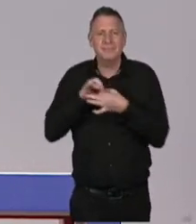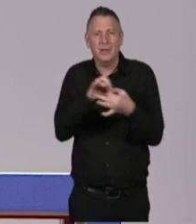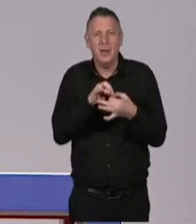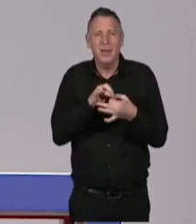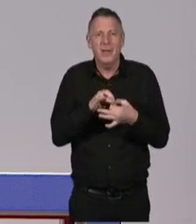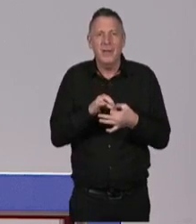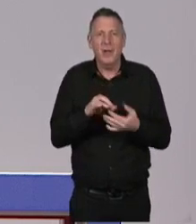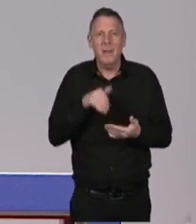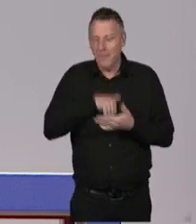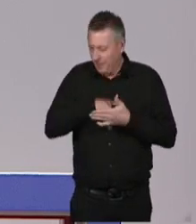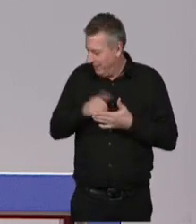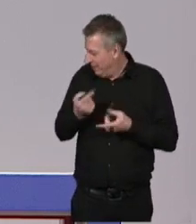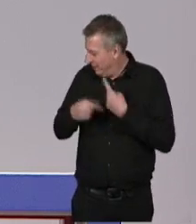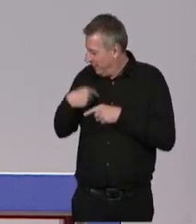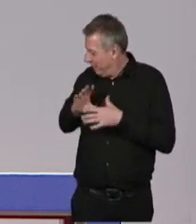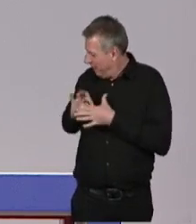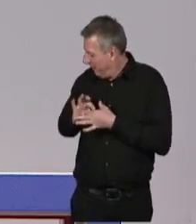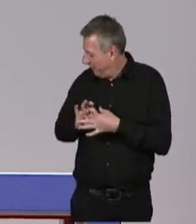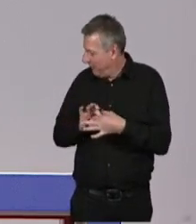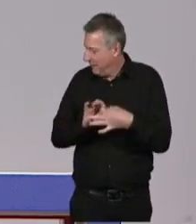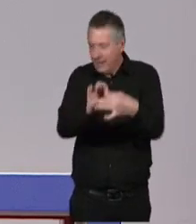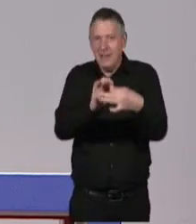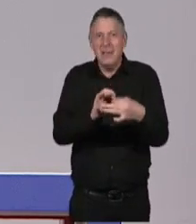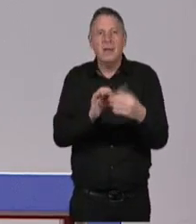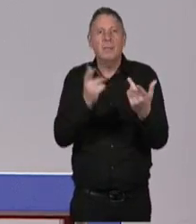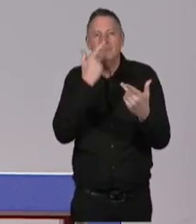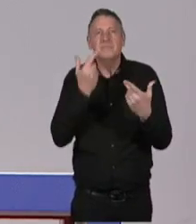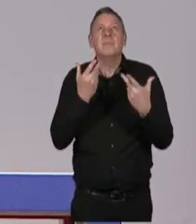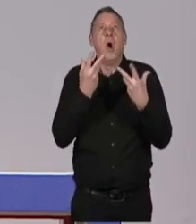nos inspirations les plus hautes.